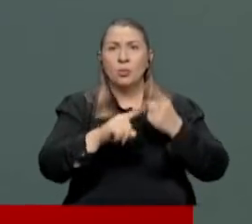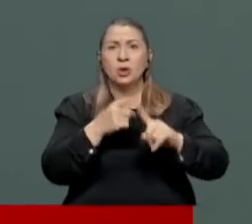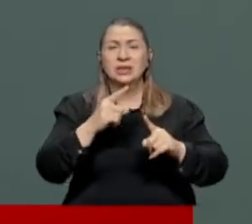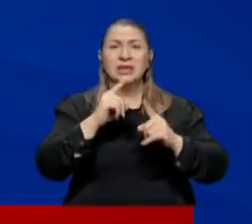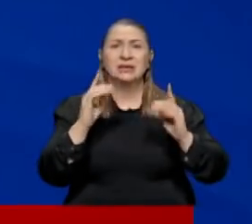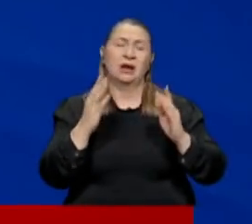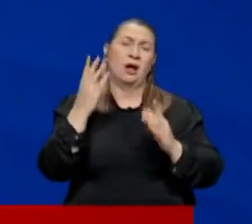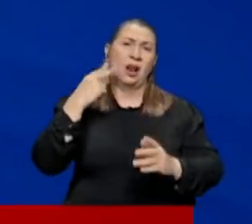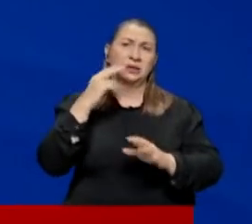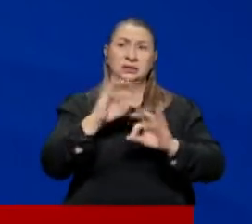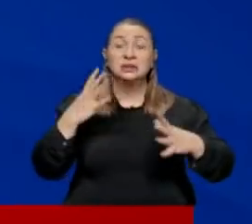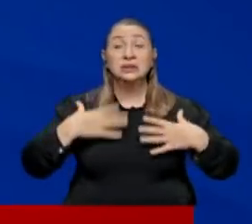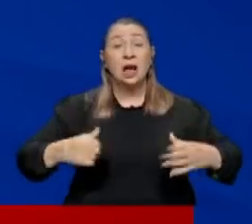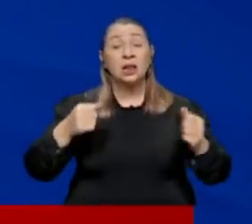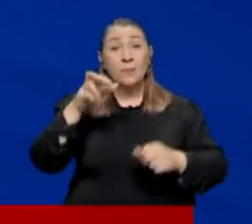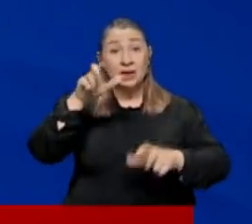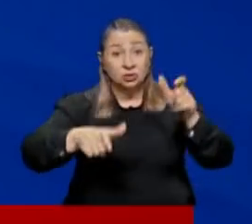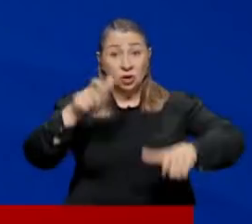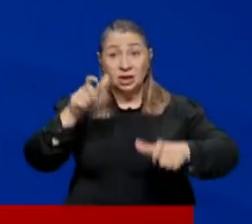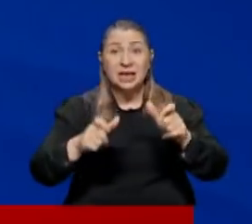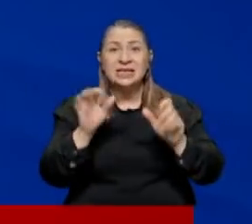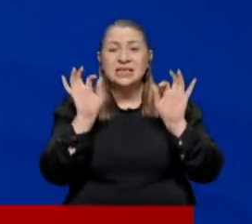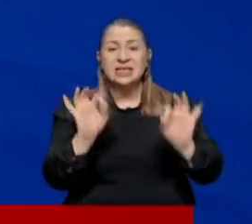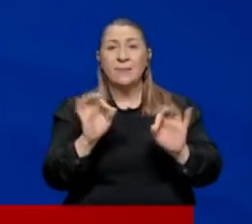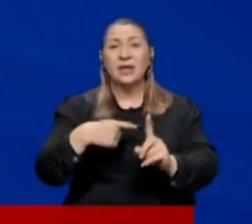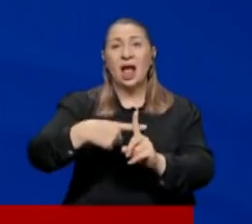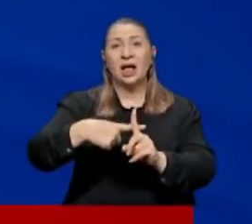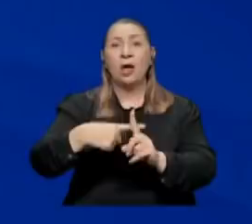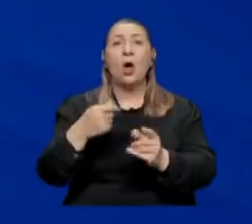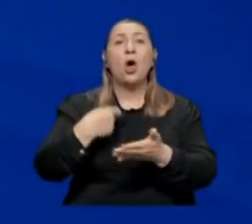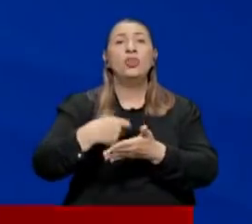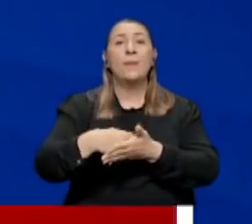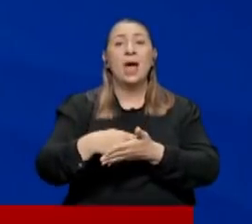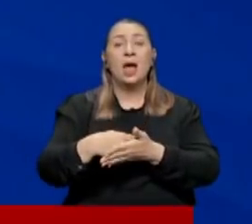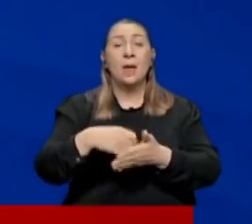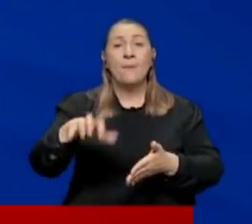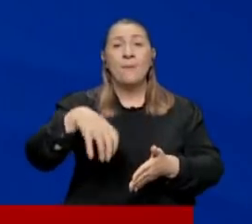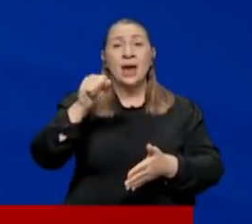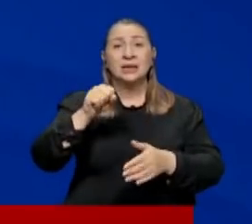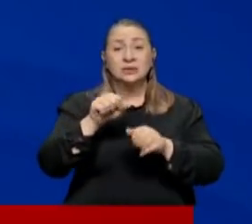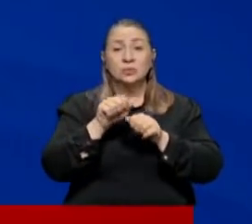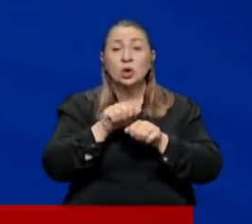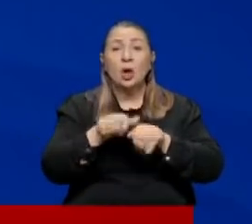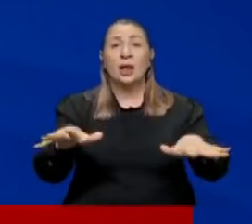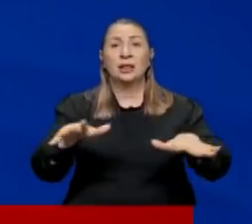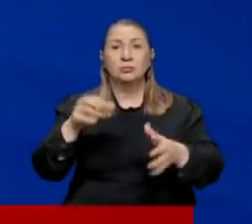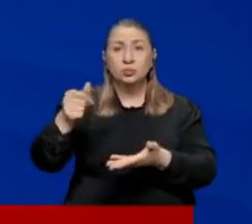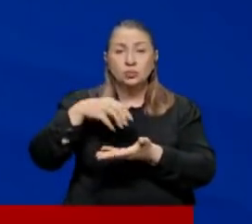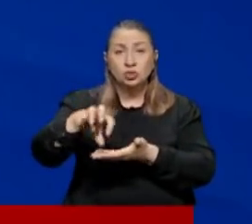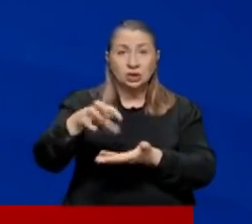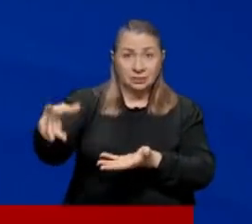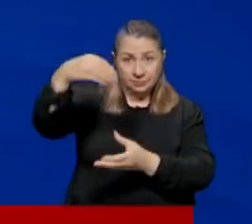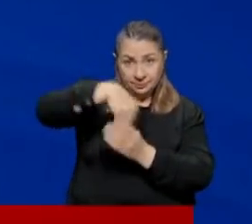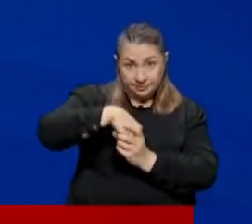siyasi ahlaksızlıktır sağlık personelinin sabit ek ödemeleri merkezi yönetim bütçesine